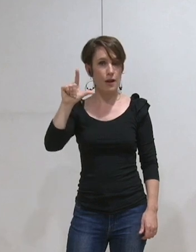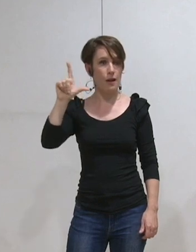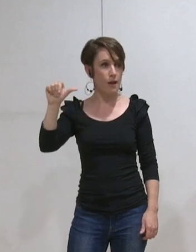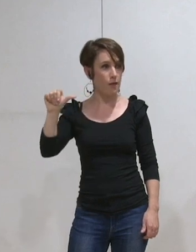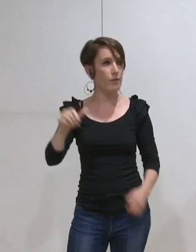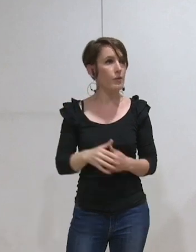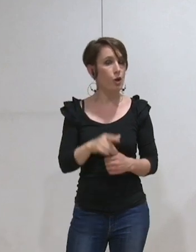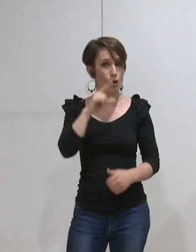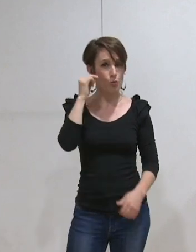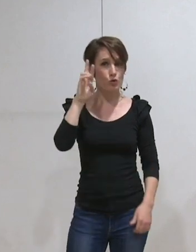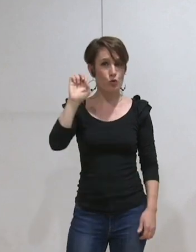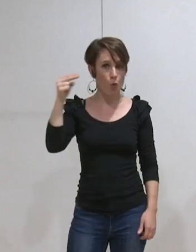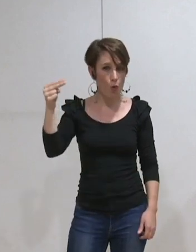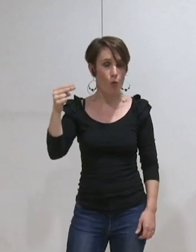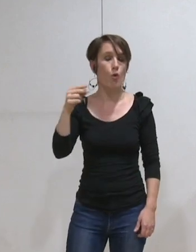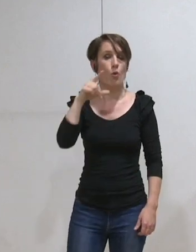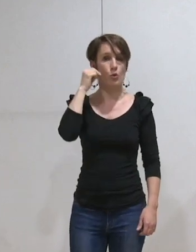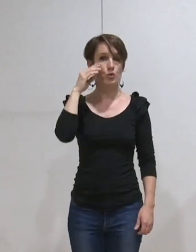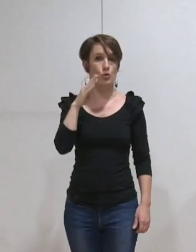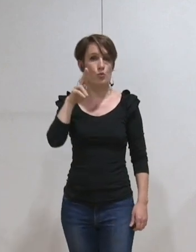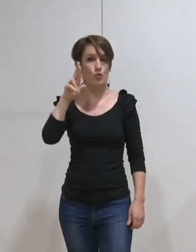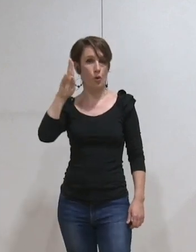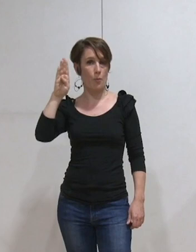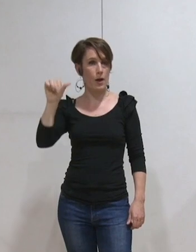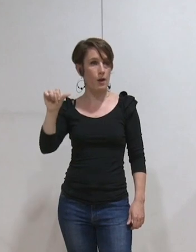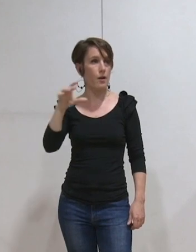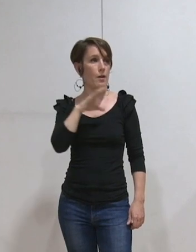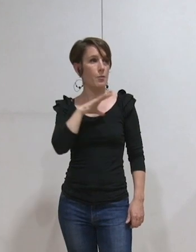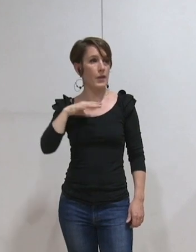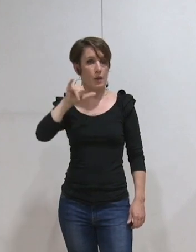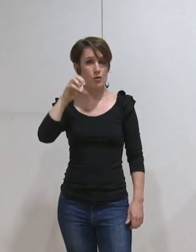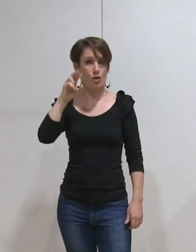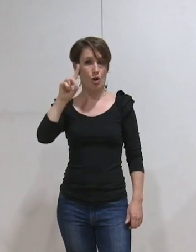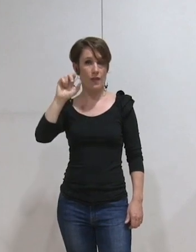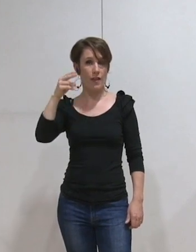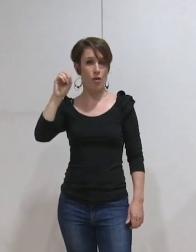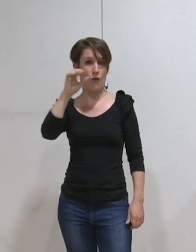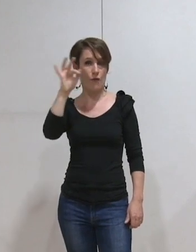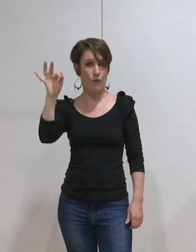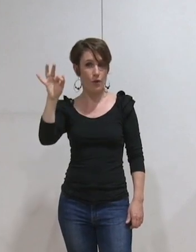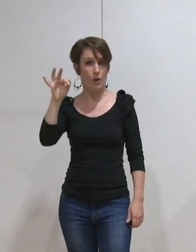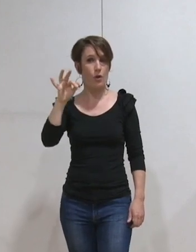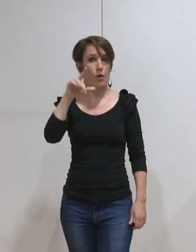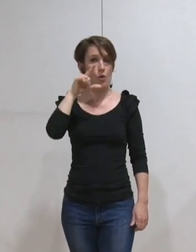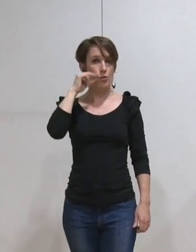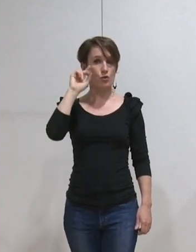BR Bur George Jordan Jean